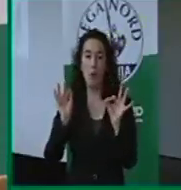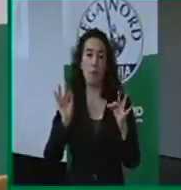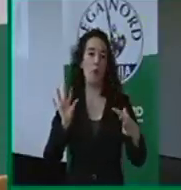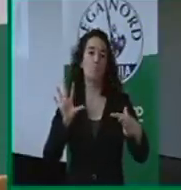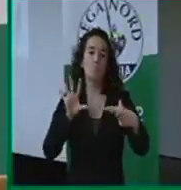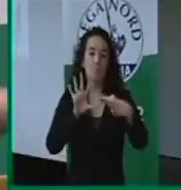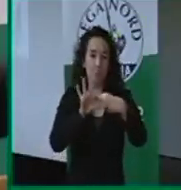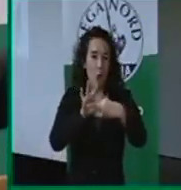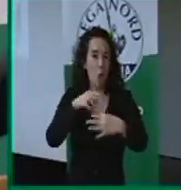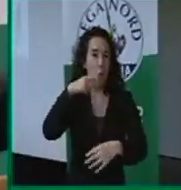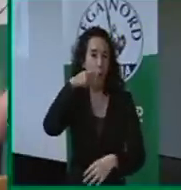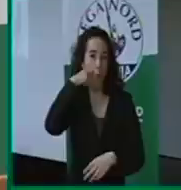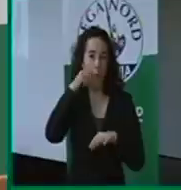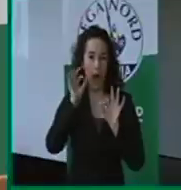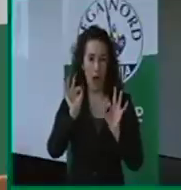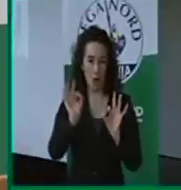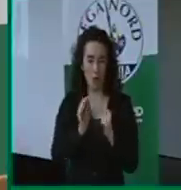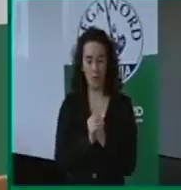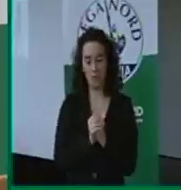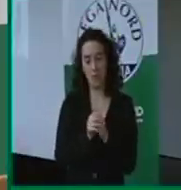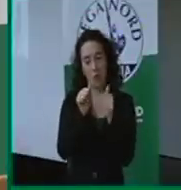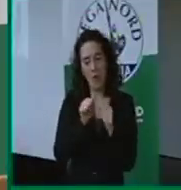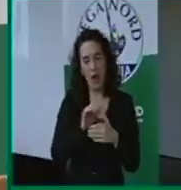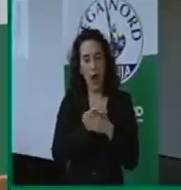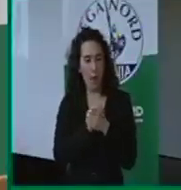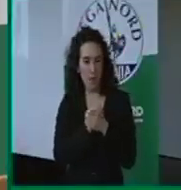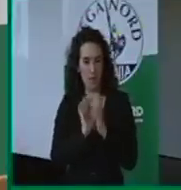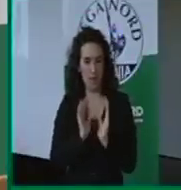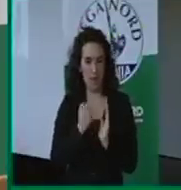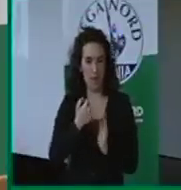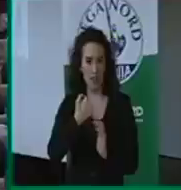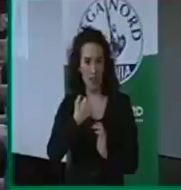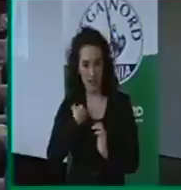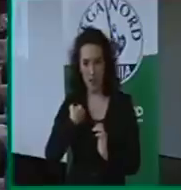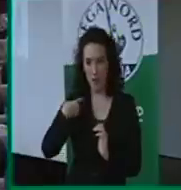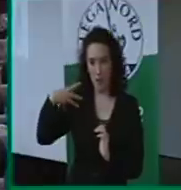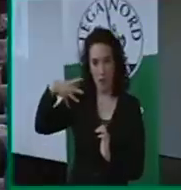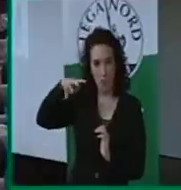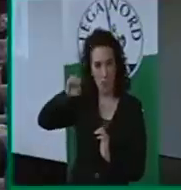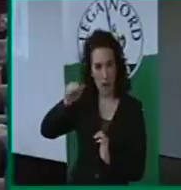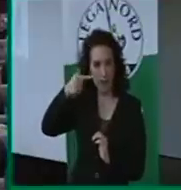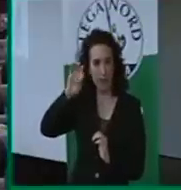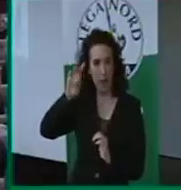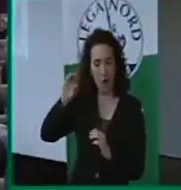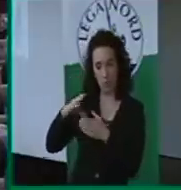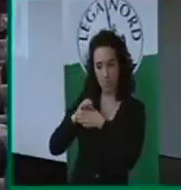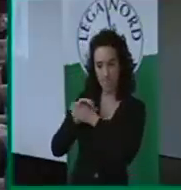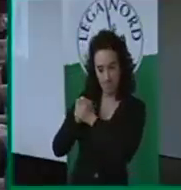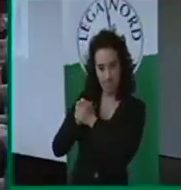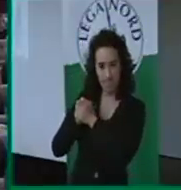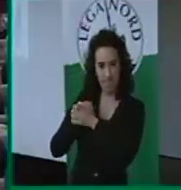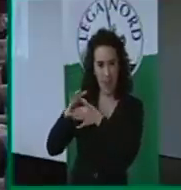rapporto umano che che è nato un'amicizia fra fra me e Matteo Ma la storia